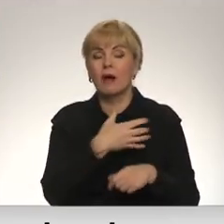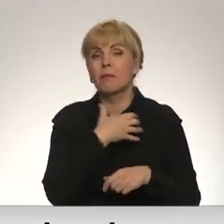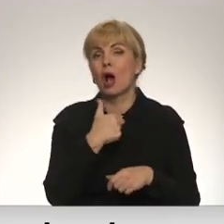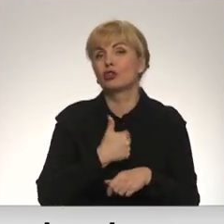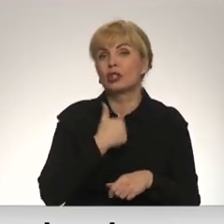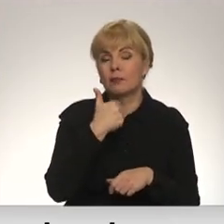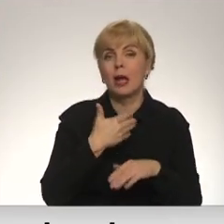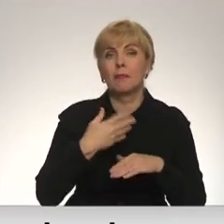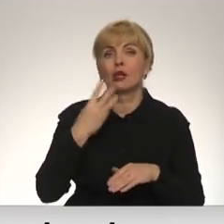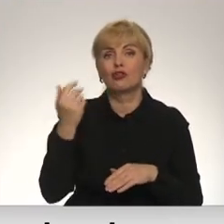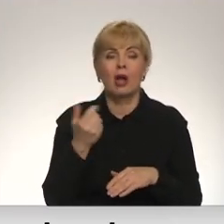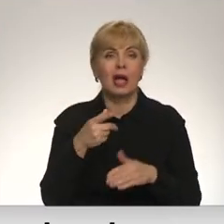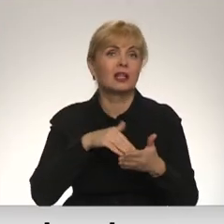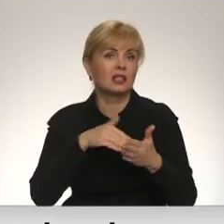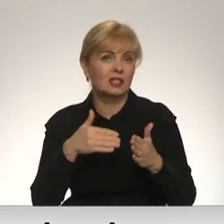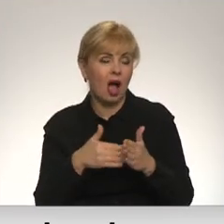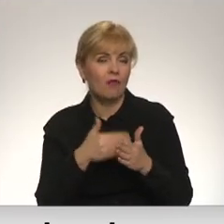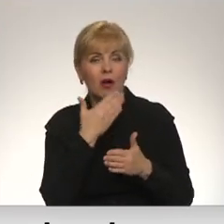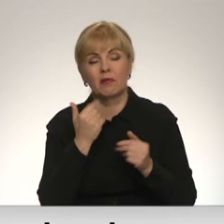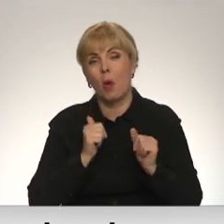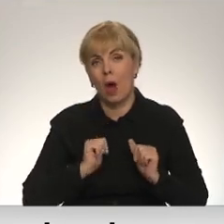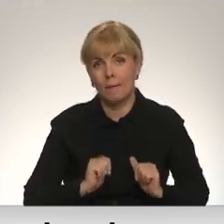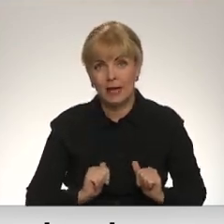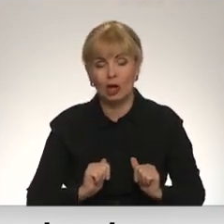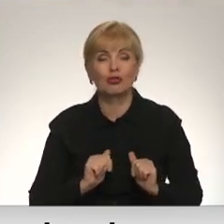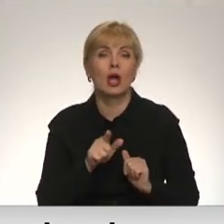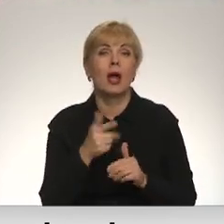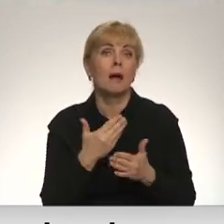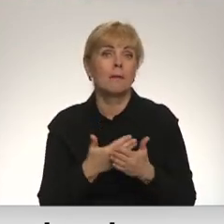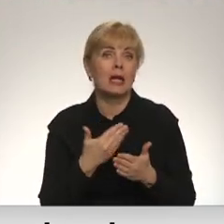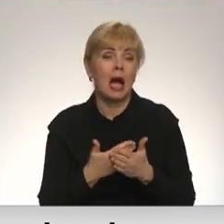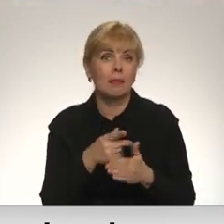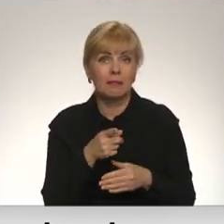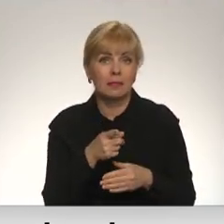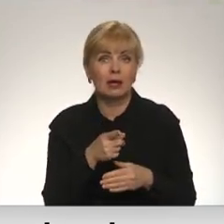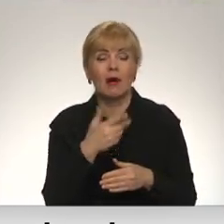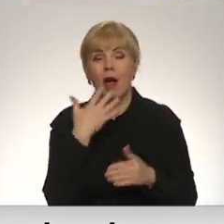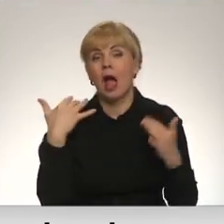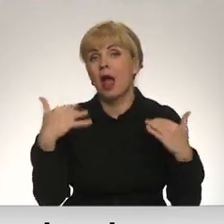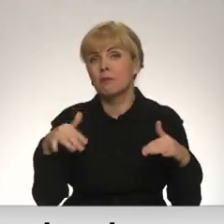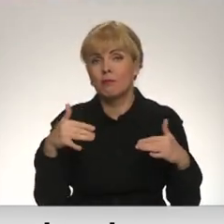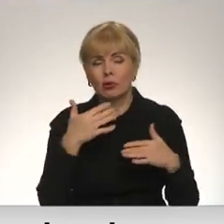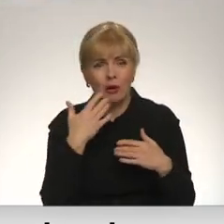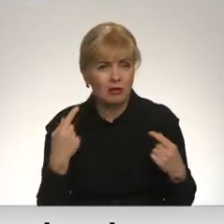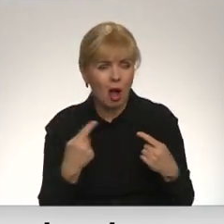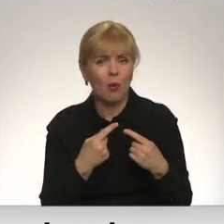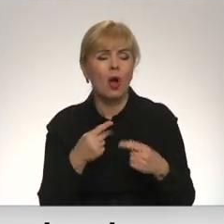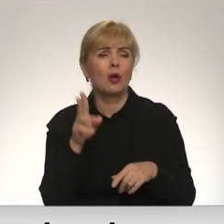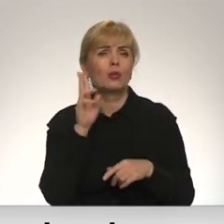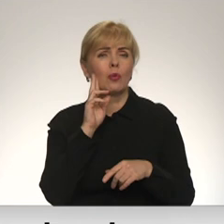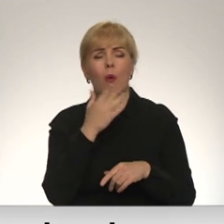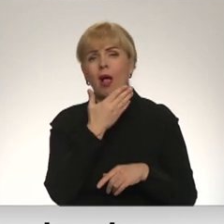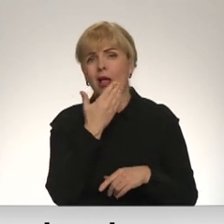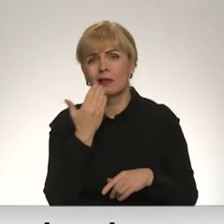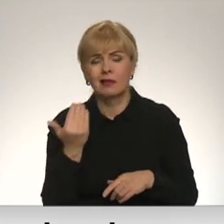kad konstatēts stāvoklis nav apmierinošs. Gan, piemēram, neatbilstoša ventilācija, gan labierīcība un